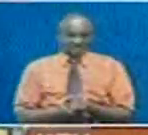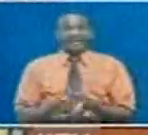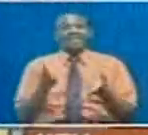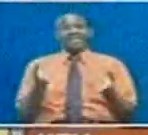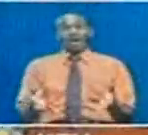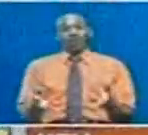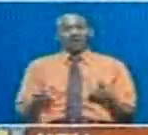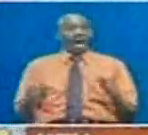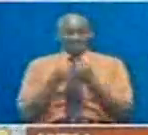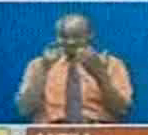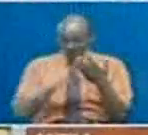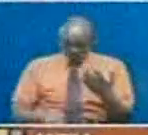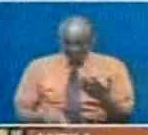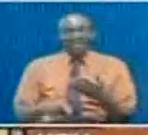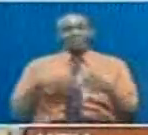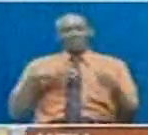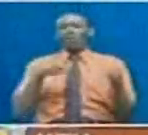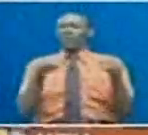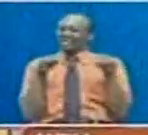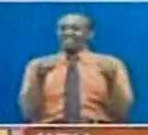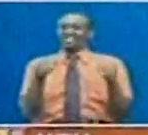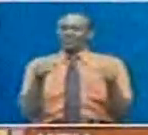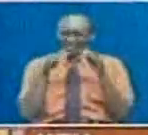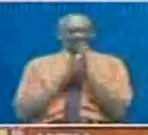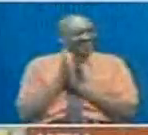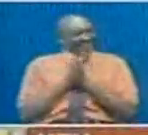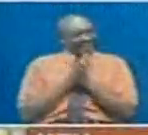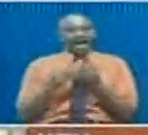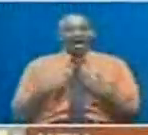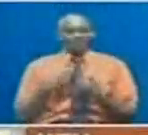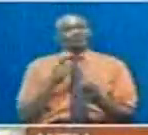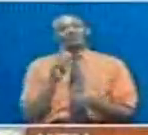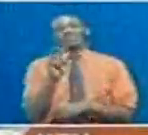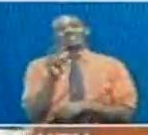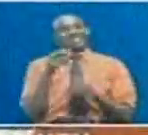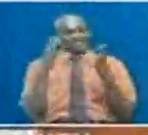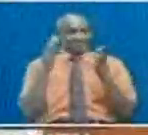huku kilele cha chake kikisubiriwa na wengi kwa hamu kuu.